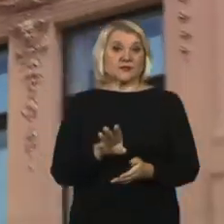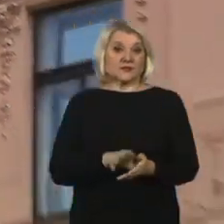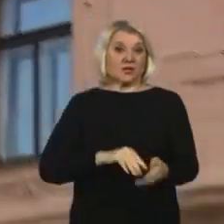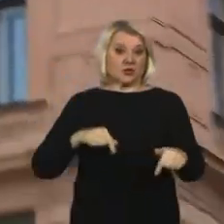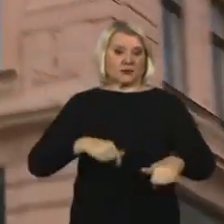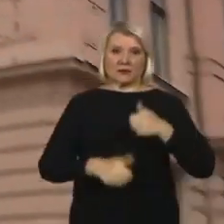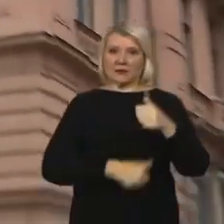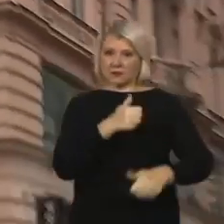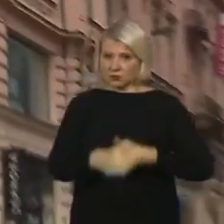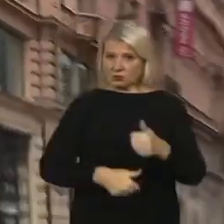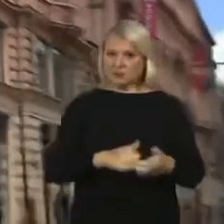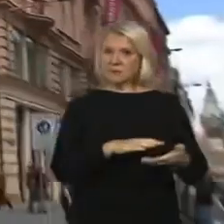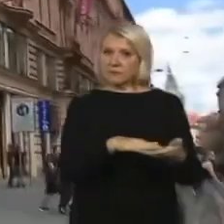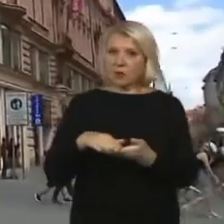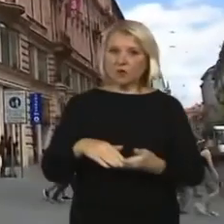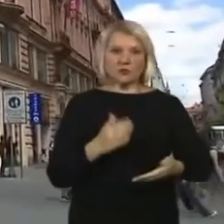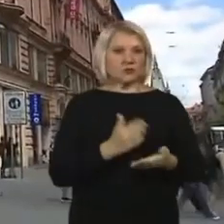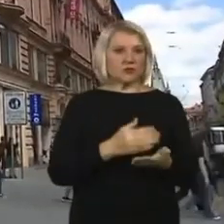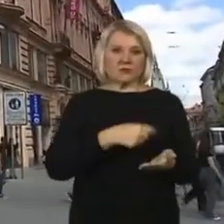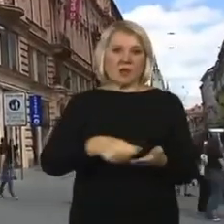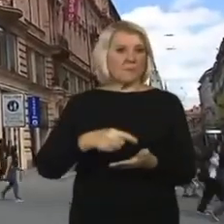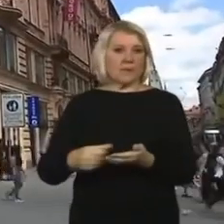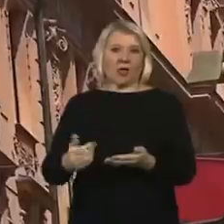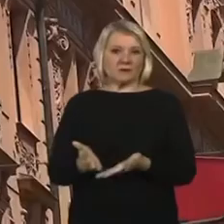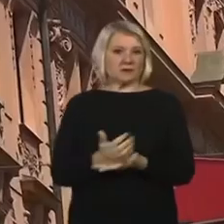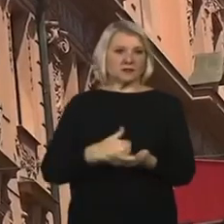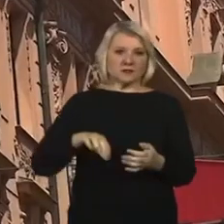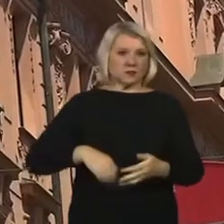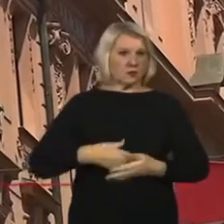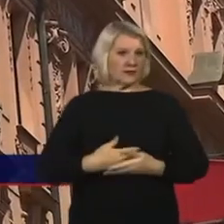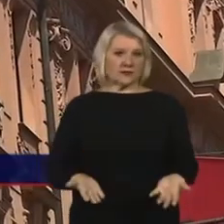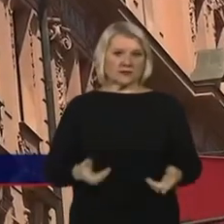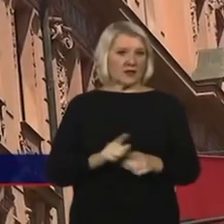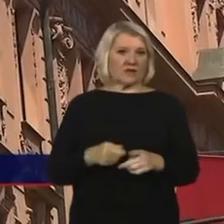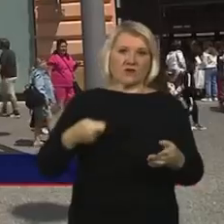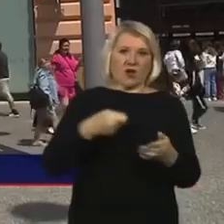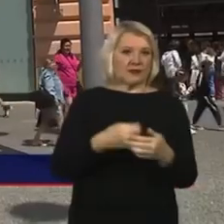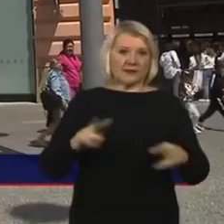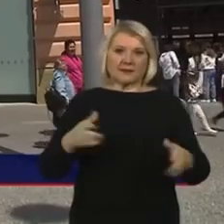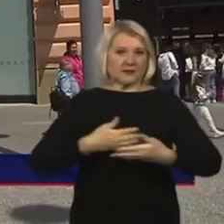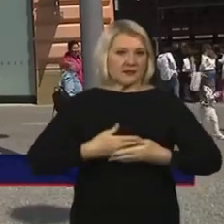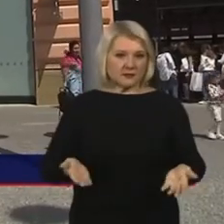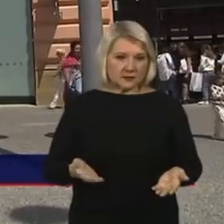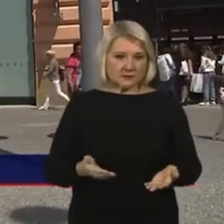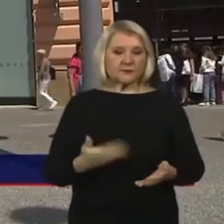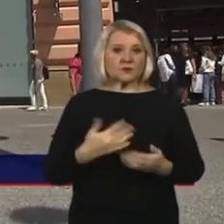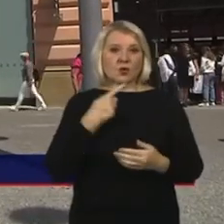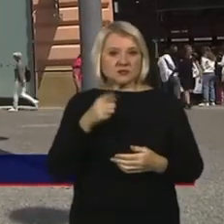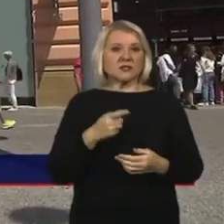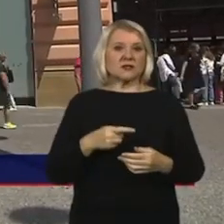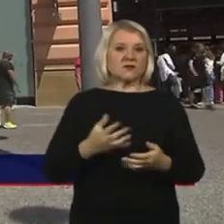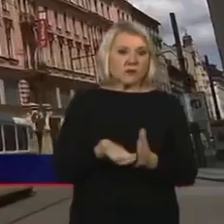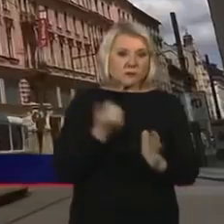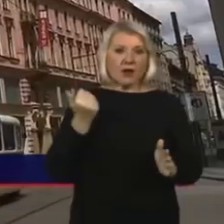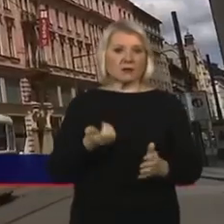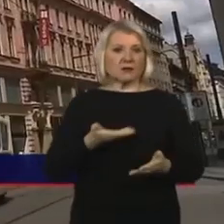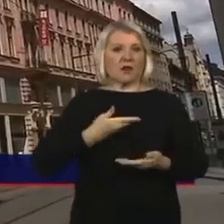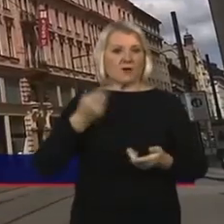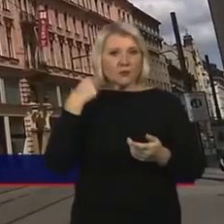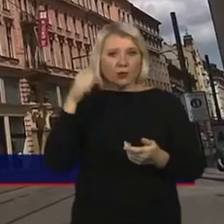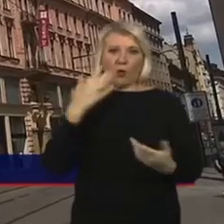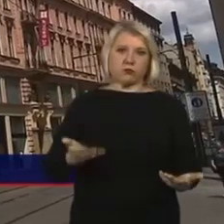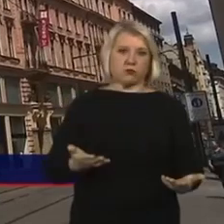letoška společnost přestala vyplácet výnosy i vklady. Stavím dům, chtěl jsem vybrat, v podstatě začaly být problémy, my jsme to vybrat letos v